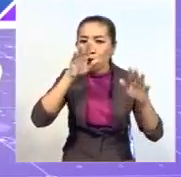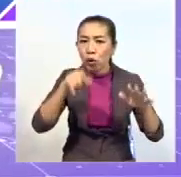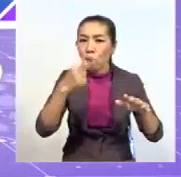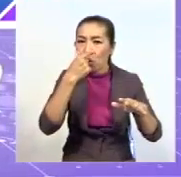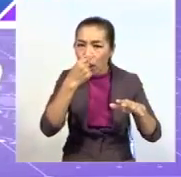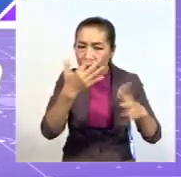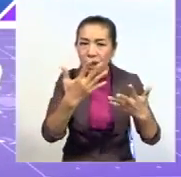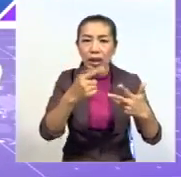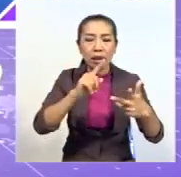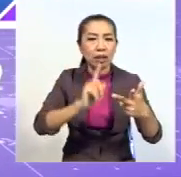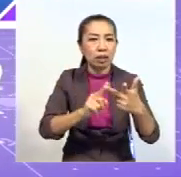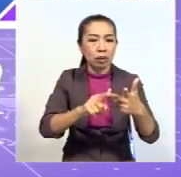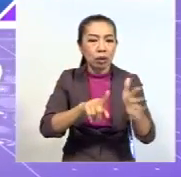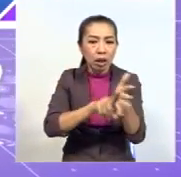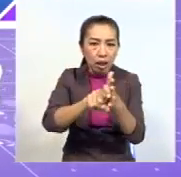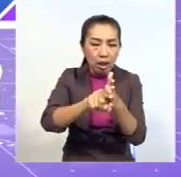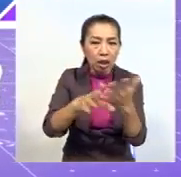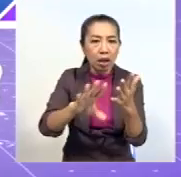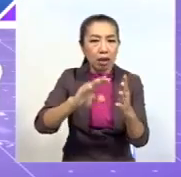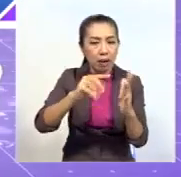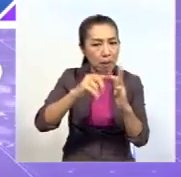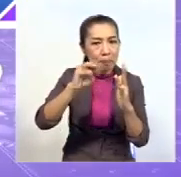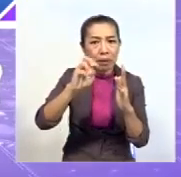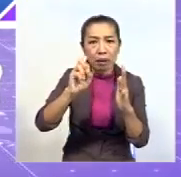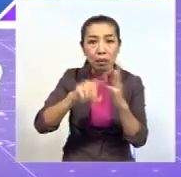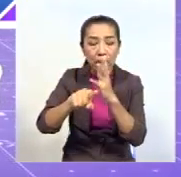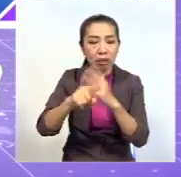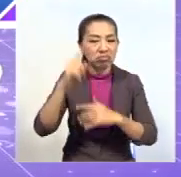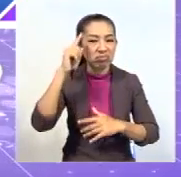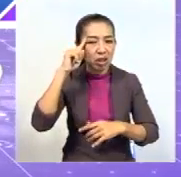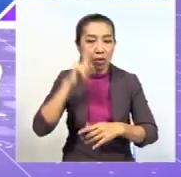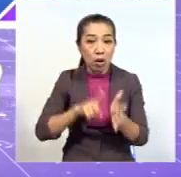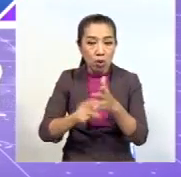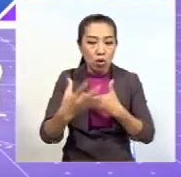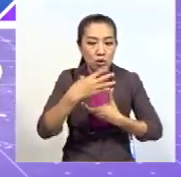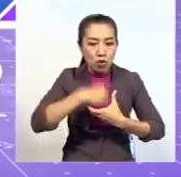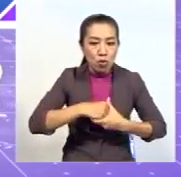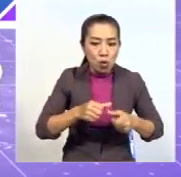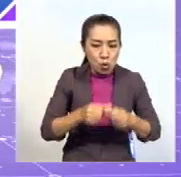ว่าช่วงจะอยู่ประมาณ 7-14 วันนะที่ยาวที่สุดนะครับทางด้านนี้เพราะฉ